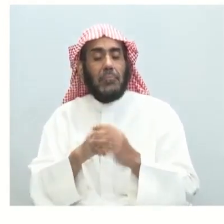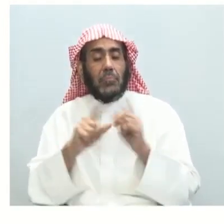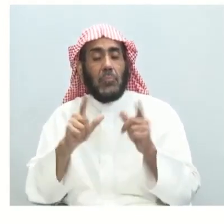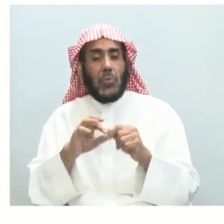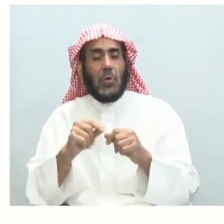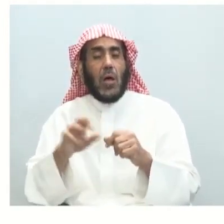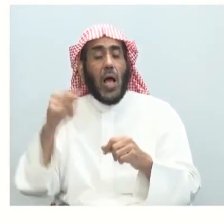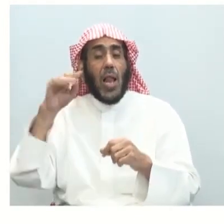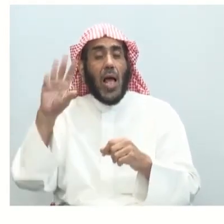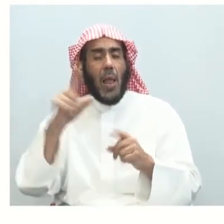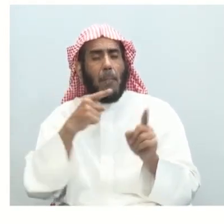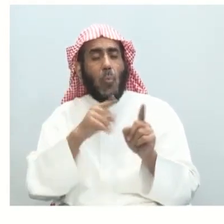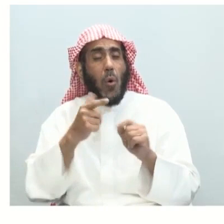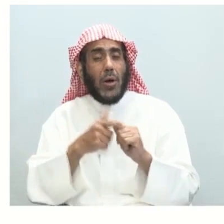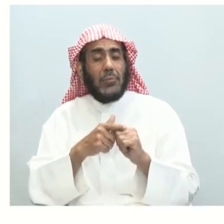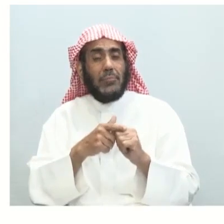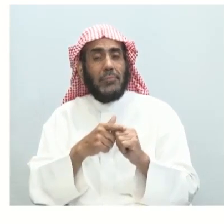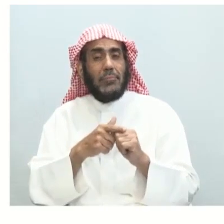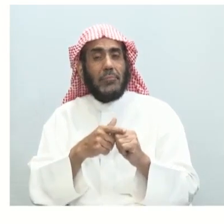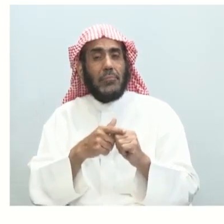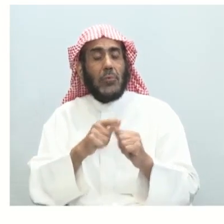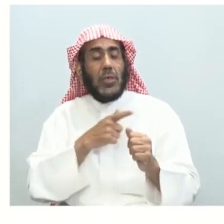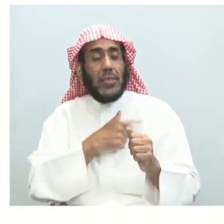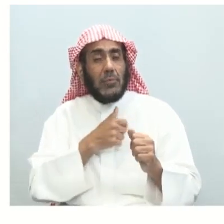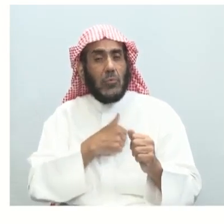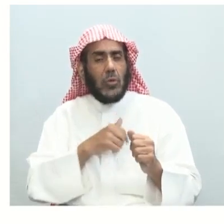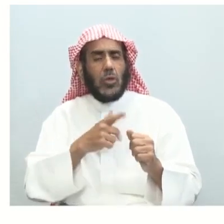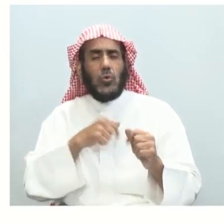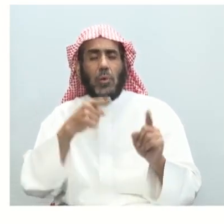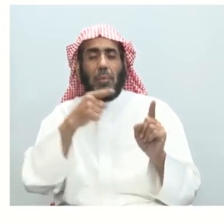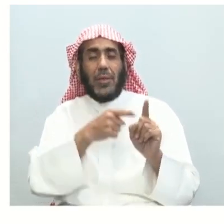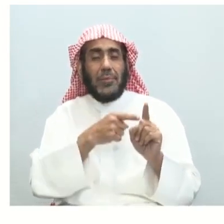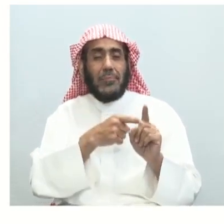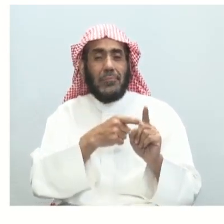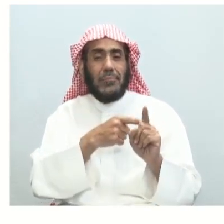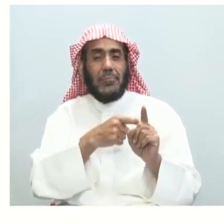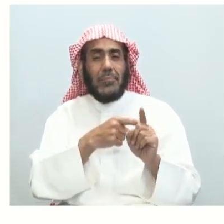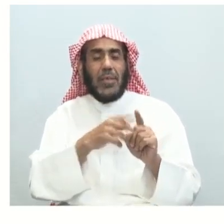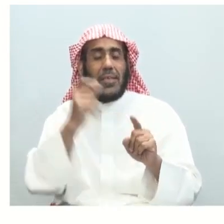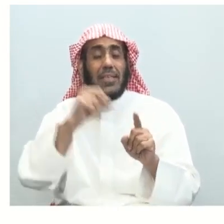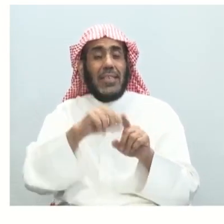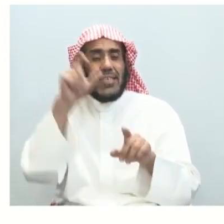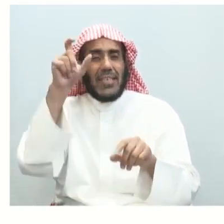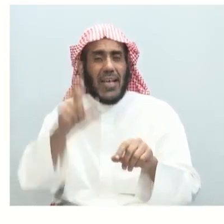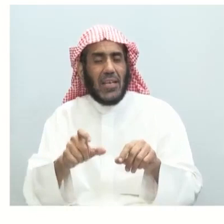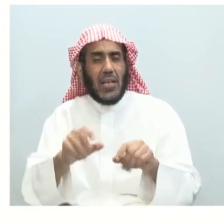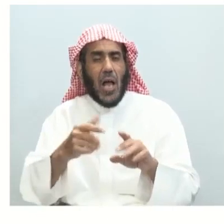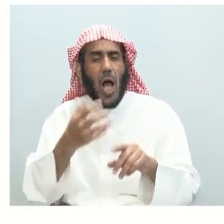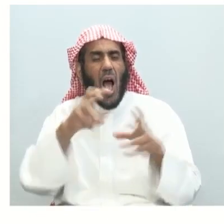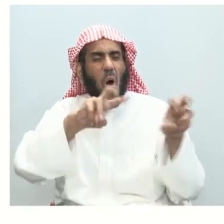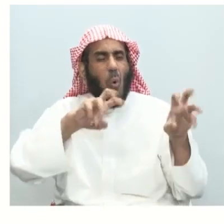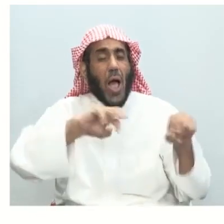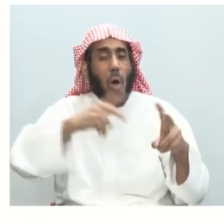العلم وهو اسم سمي به انسان او